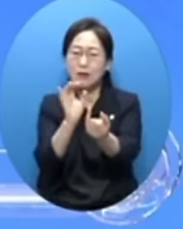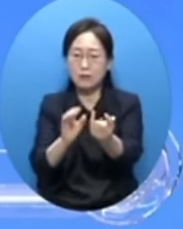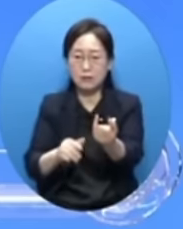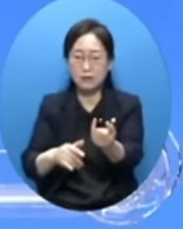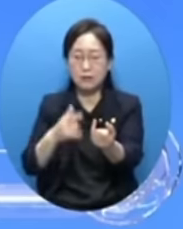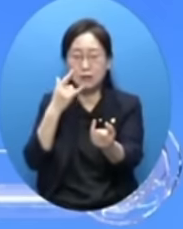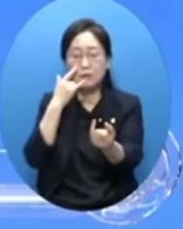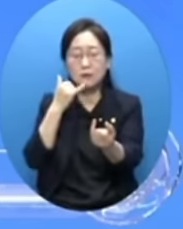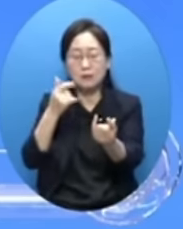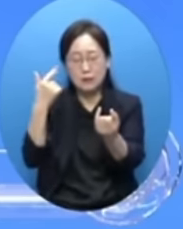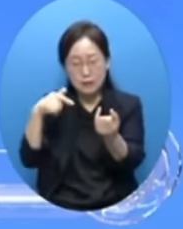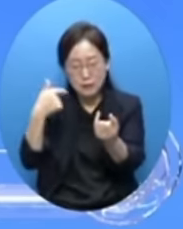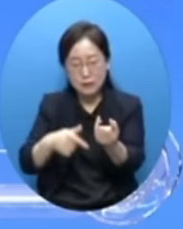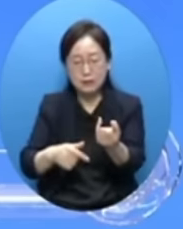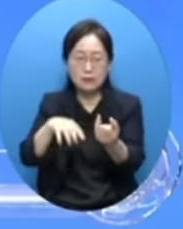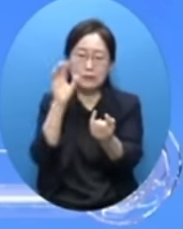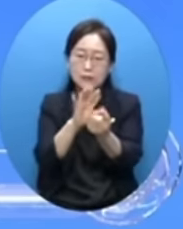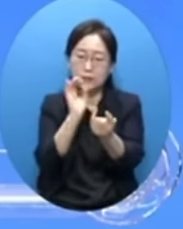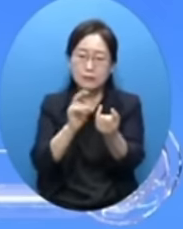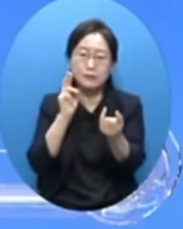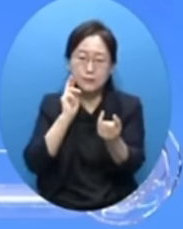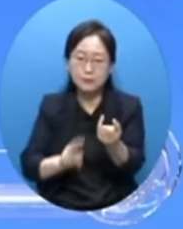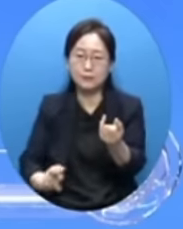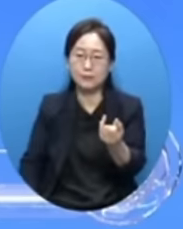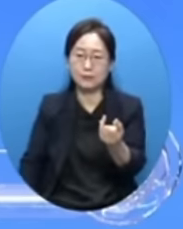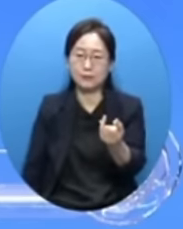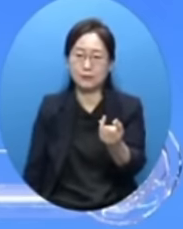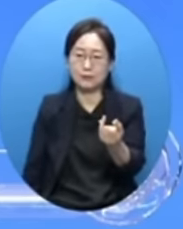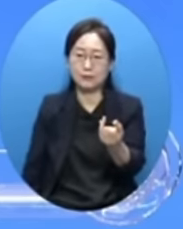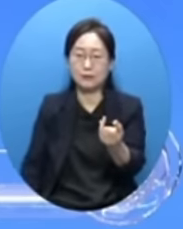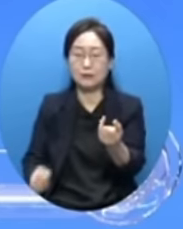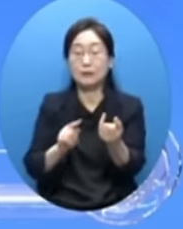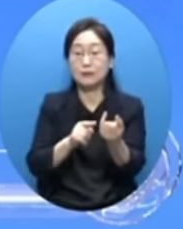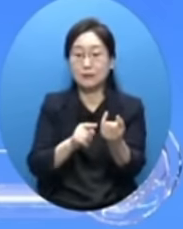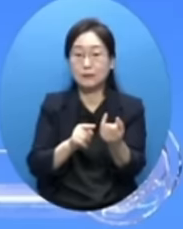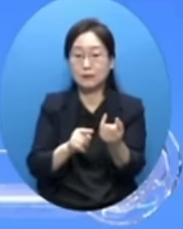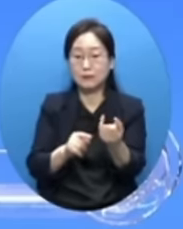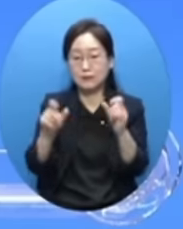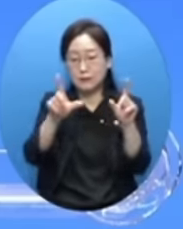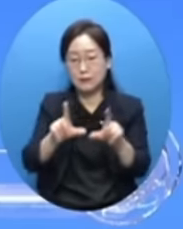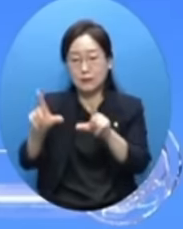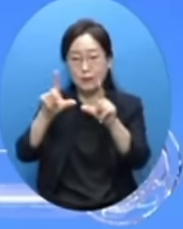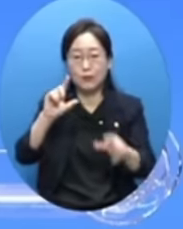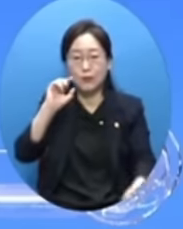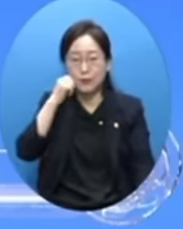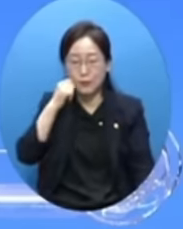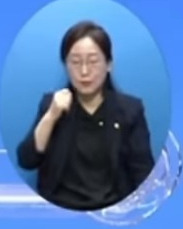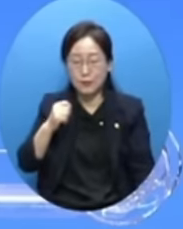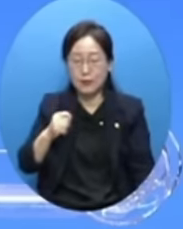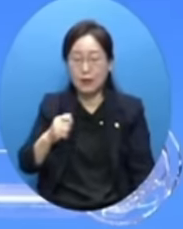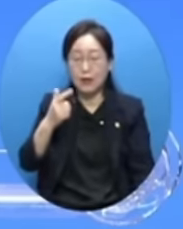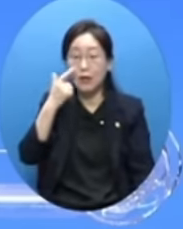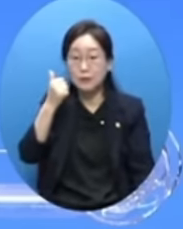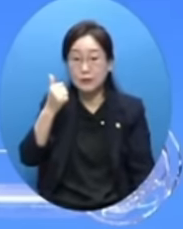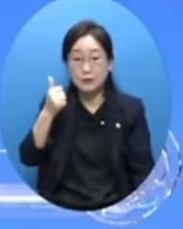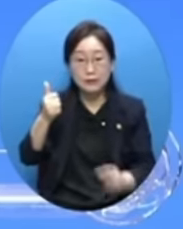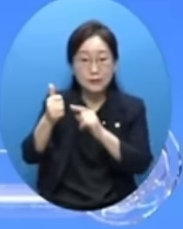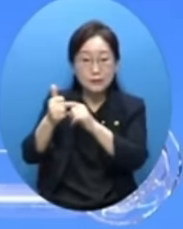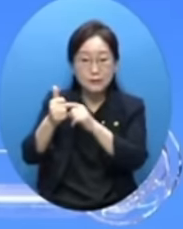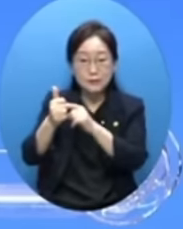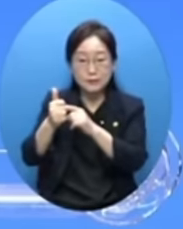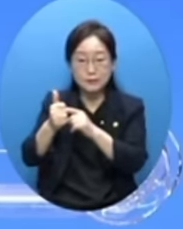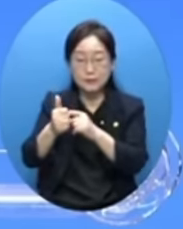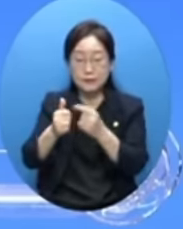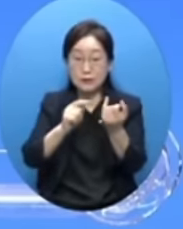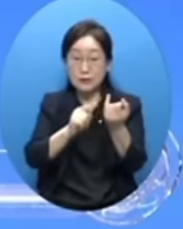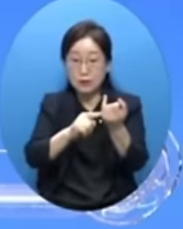부모님이 자녀를 학대하는지. 근데 너무나 생활이 어려우니까 아버지가 초등학교 다닐 때